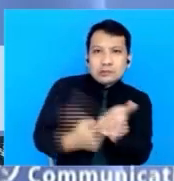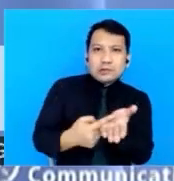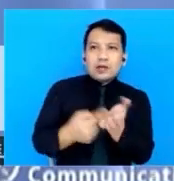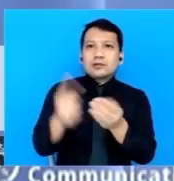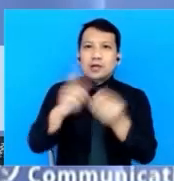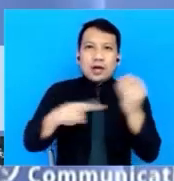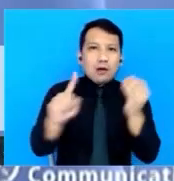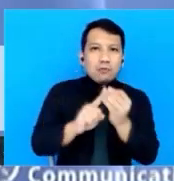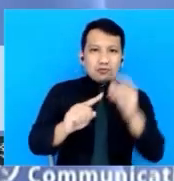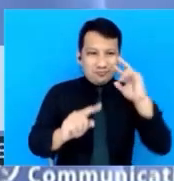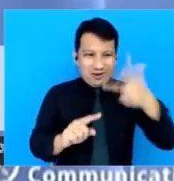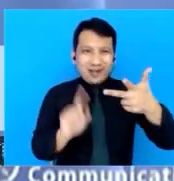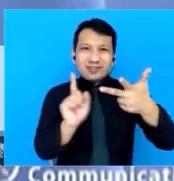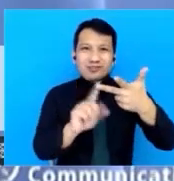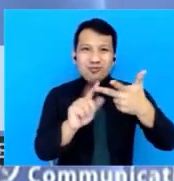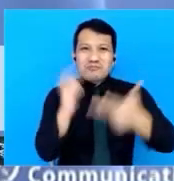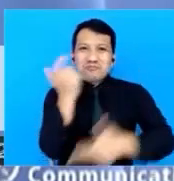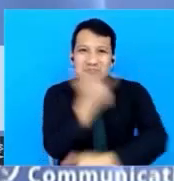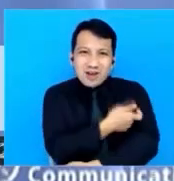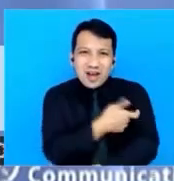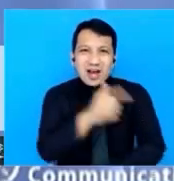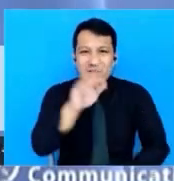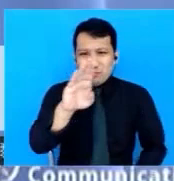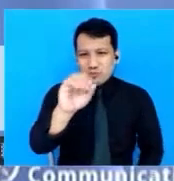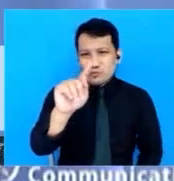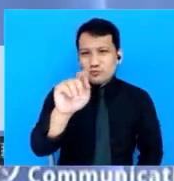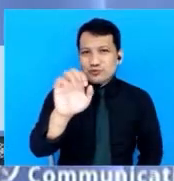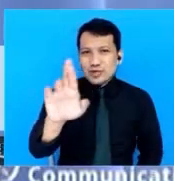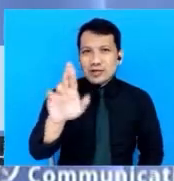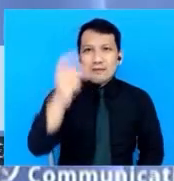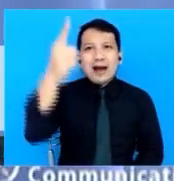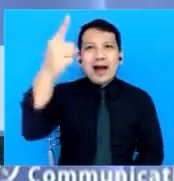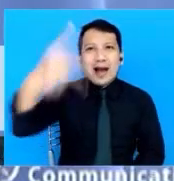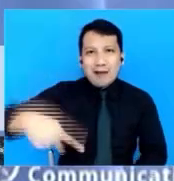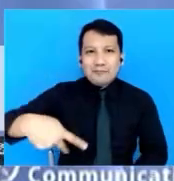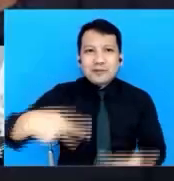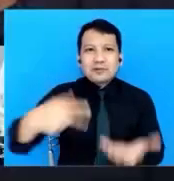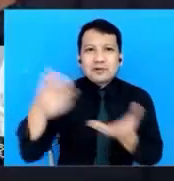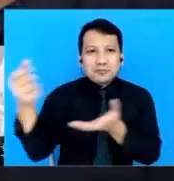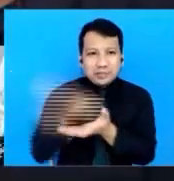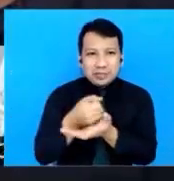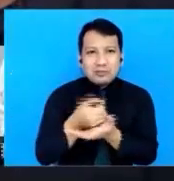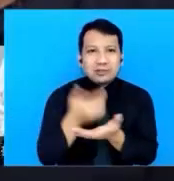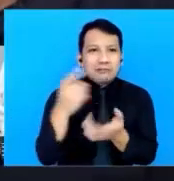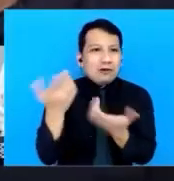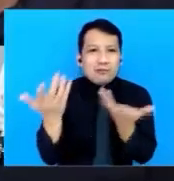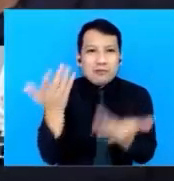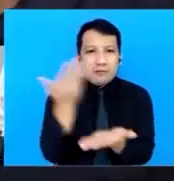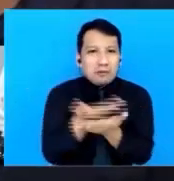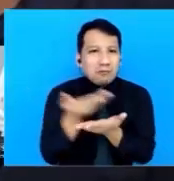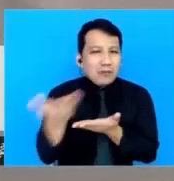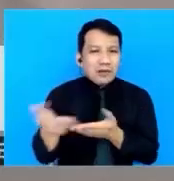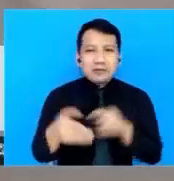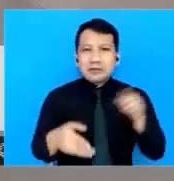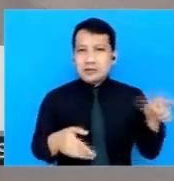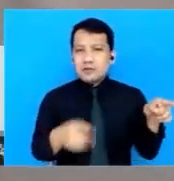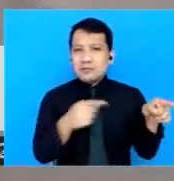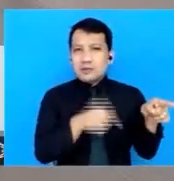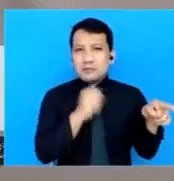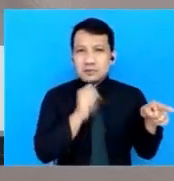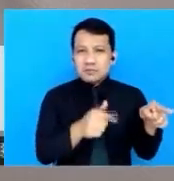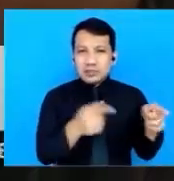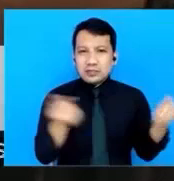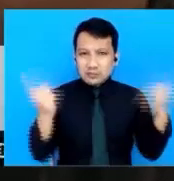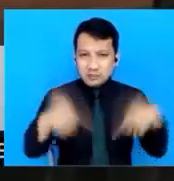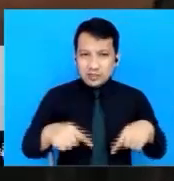developing countries consider half doses just to get by. Giit pa ng Pangulo, hindi matatapos ang